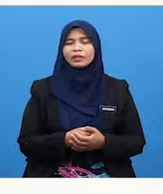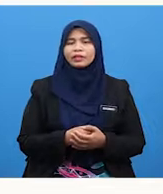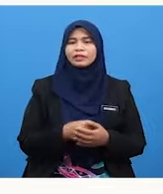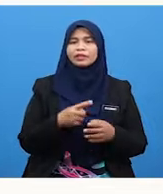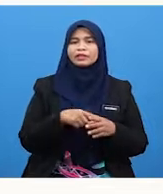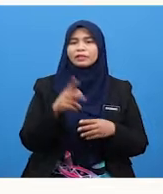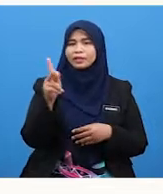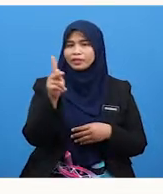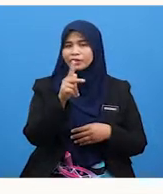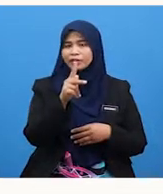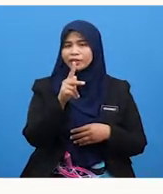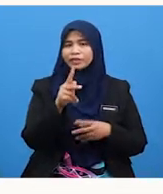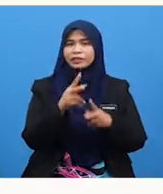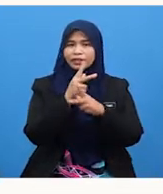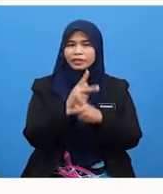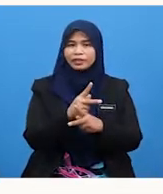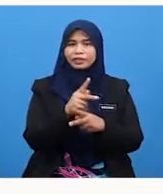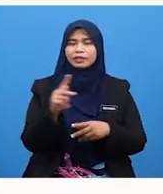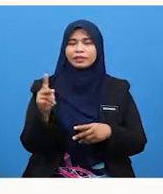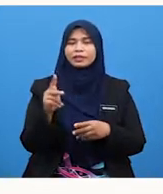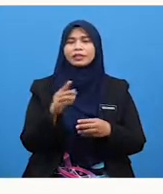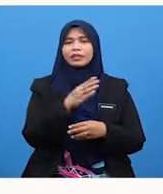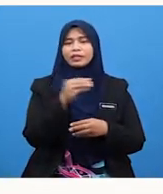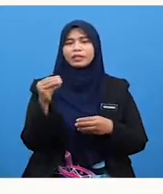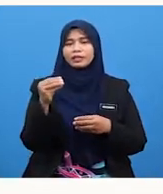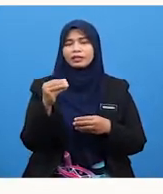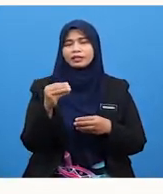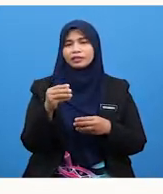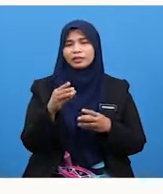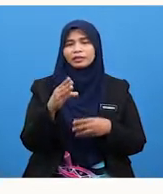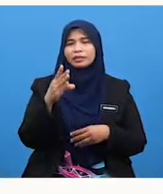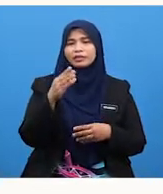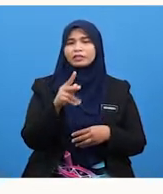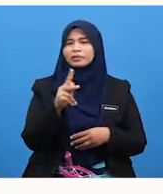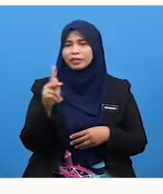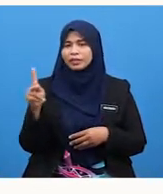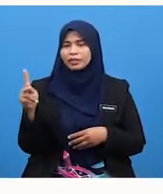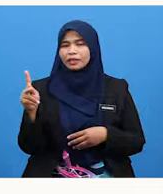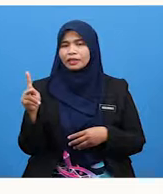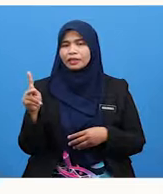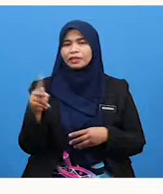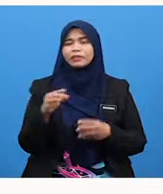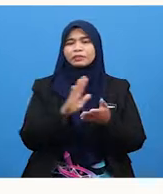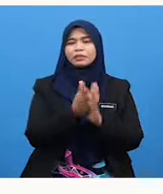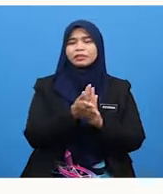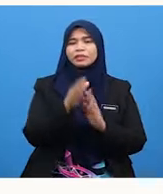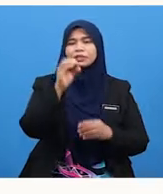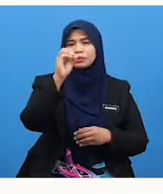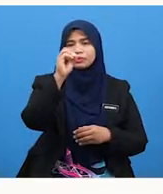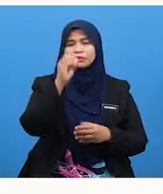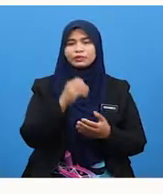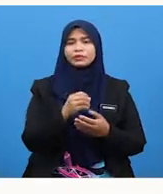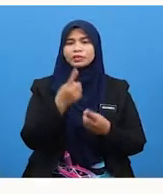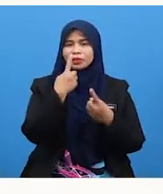Digit-digit di sebelah kiri dikekalkan, manakala digit-digit di sebelah kanan kanan menjadi